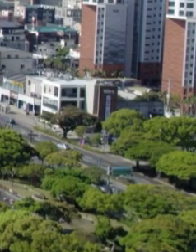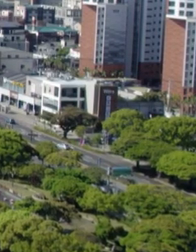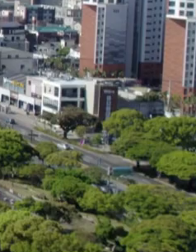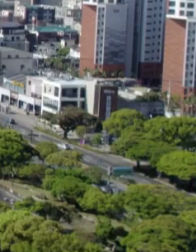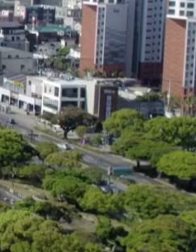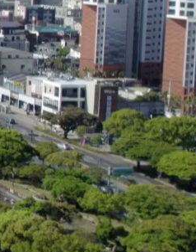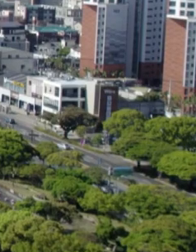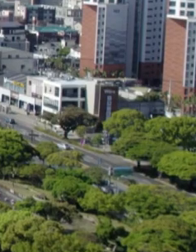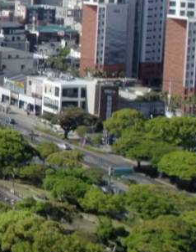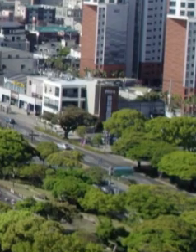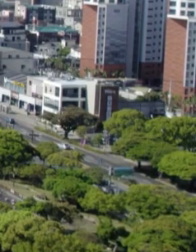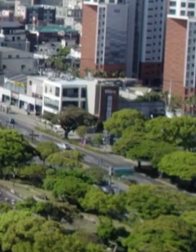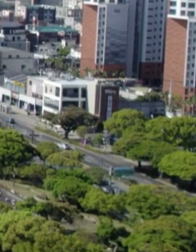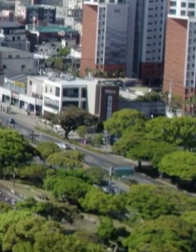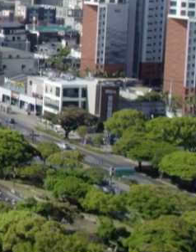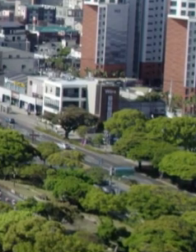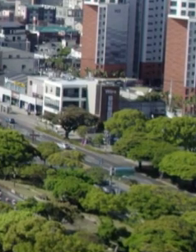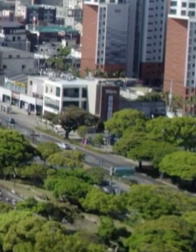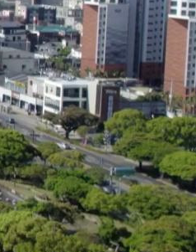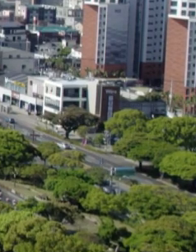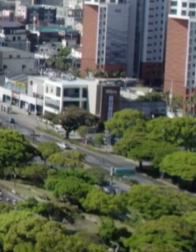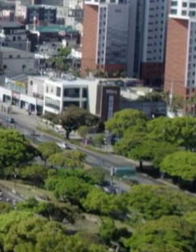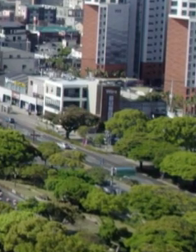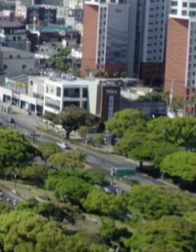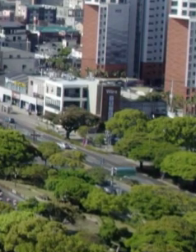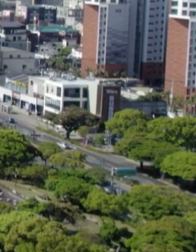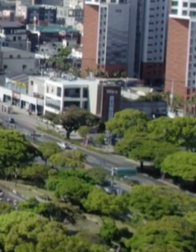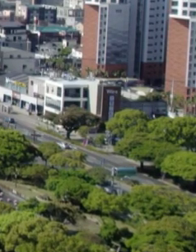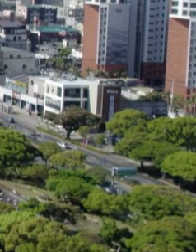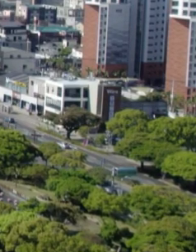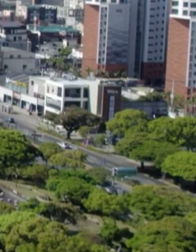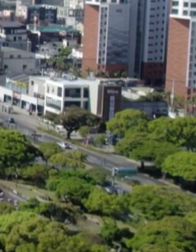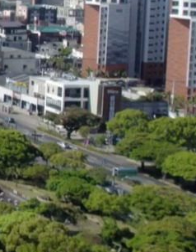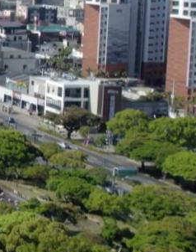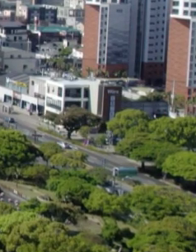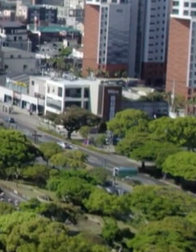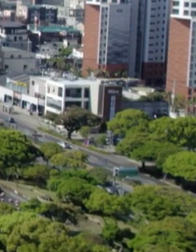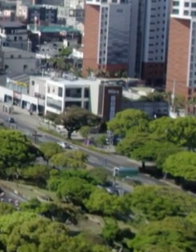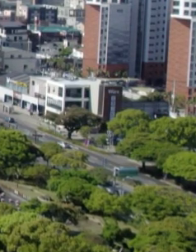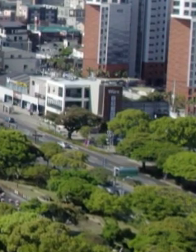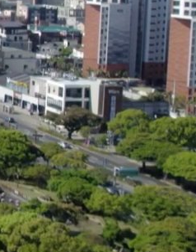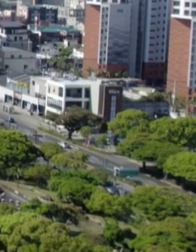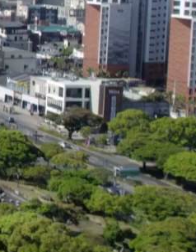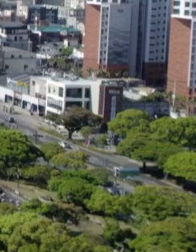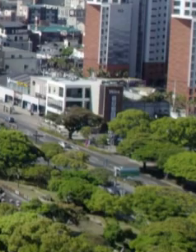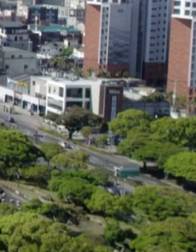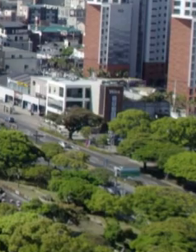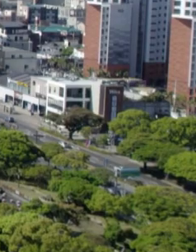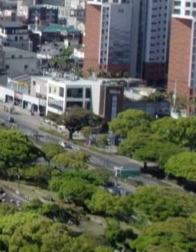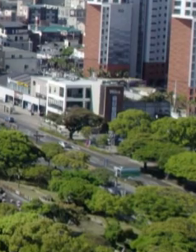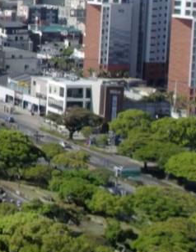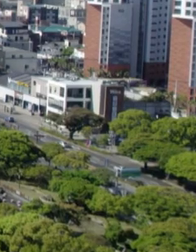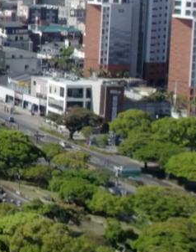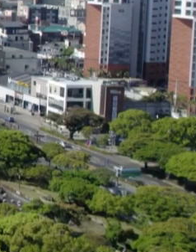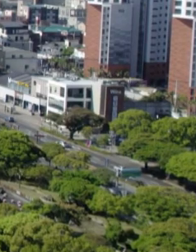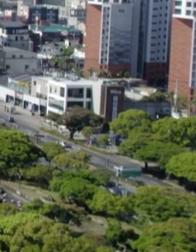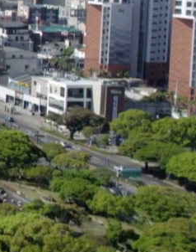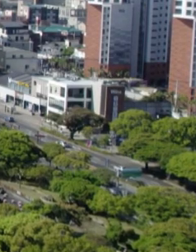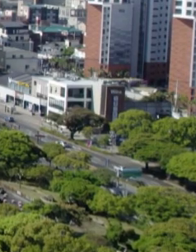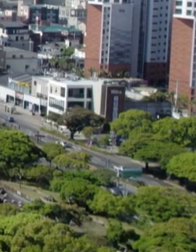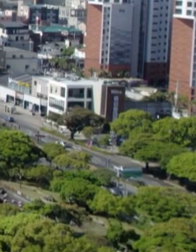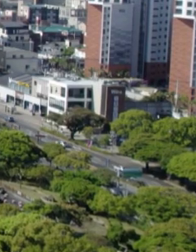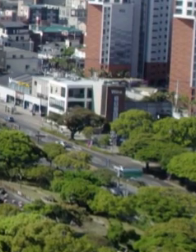민선 8기 출범 3주년을 맞은 제주특별자치도 오영훈 도지사는 7월 1일 기자회견을 통해